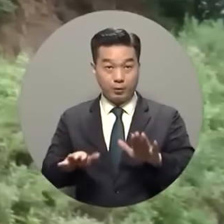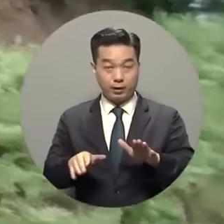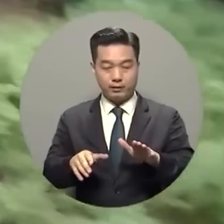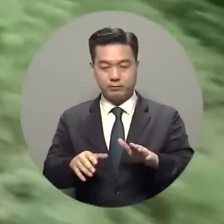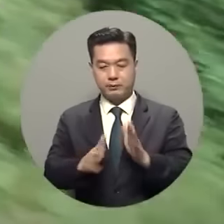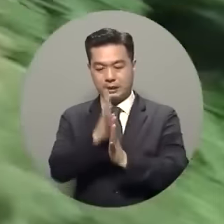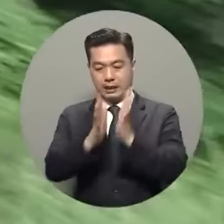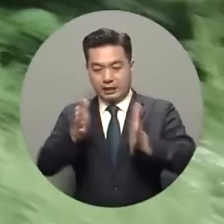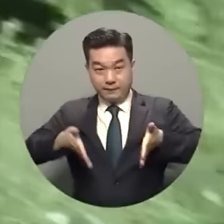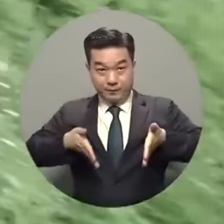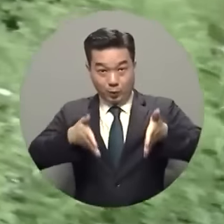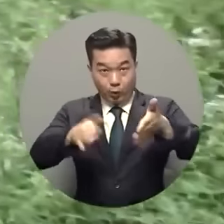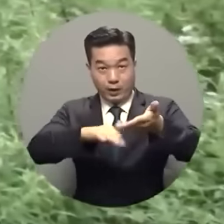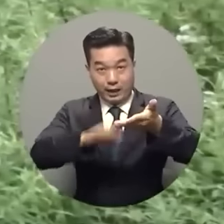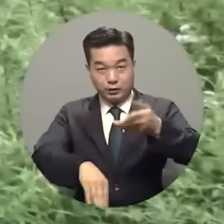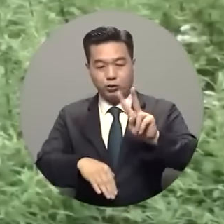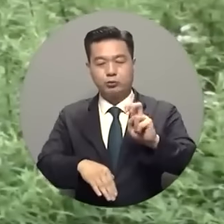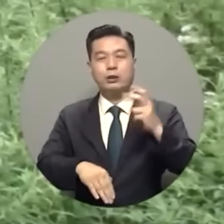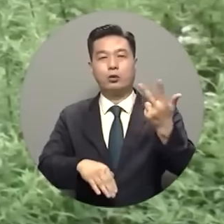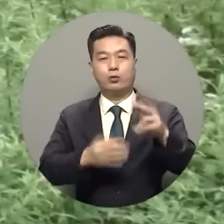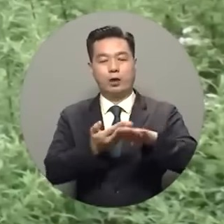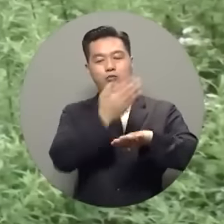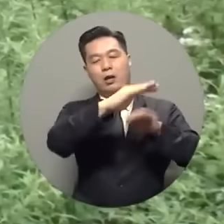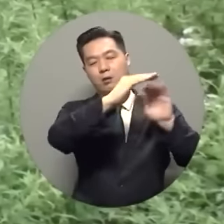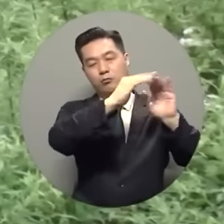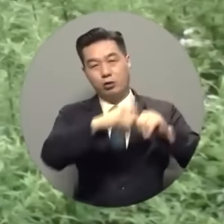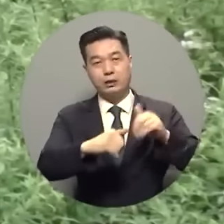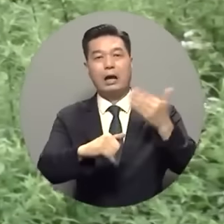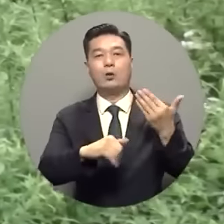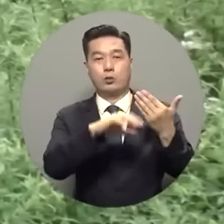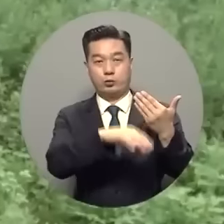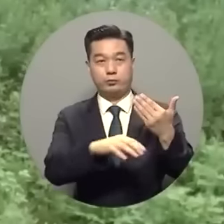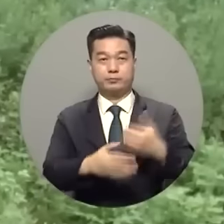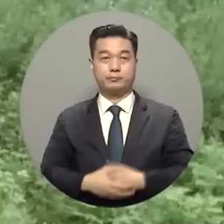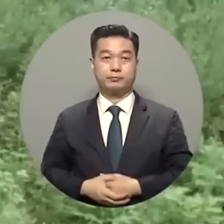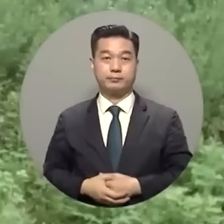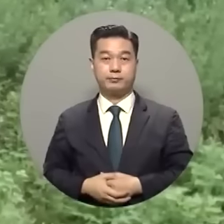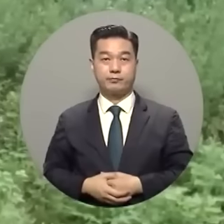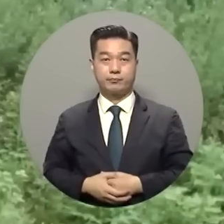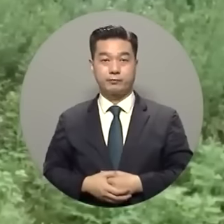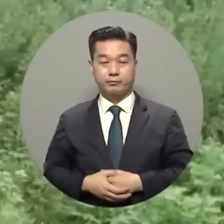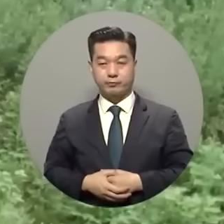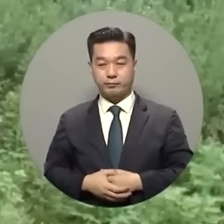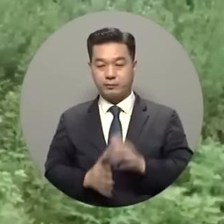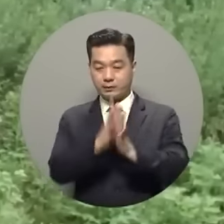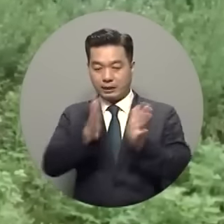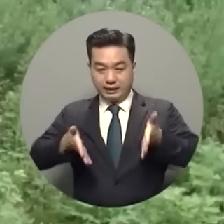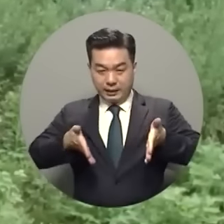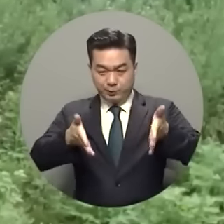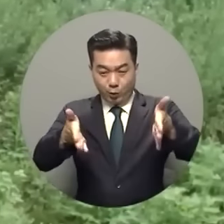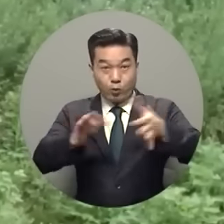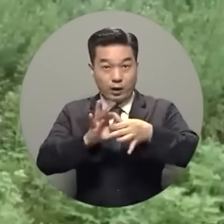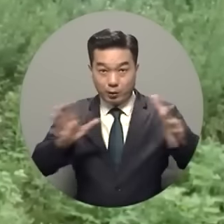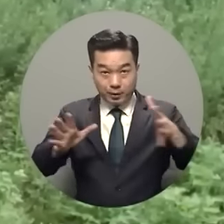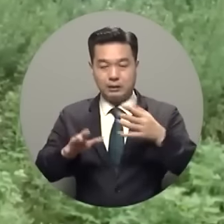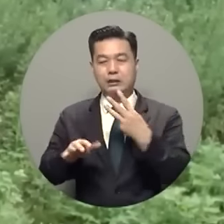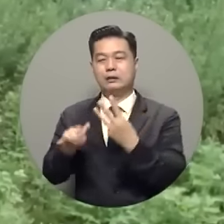27곳이 무너졌고 임도 위쪽이 무너진 곳은 아홉 곳이었습니다 임도와 관련없는 산사태는 단 세권에